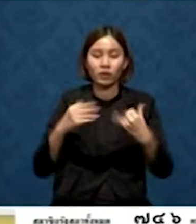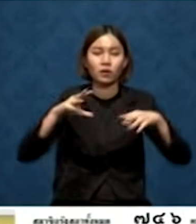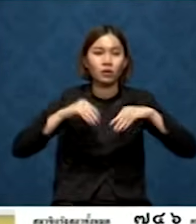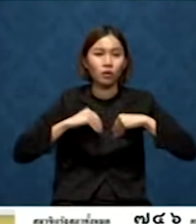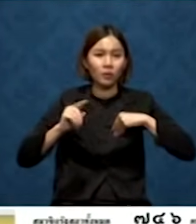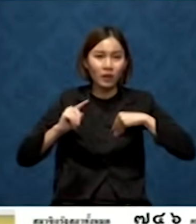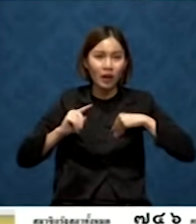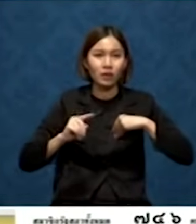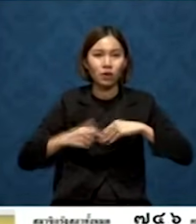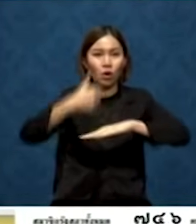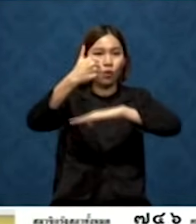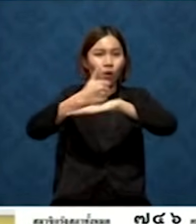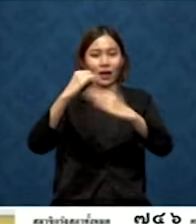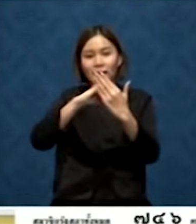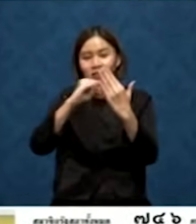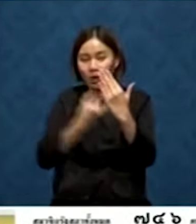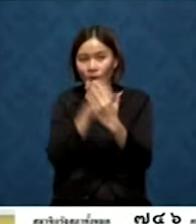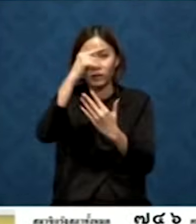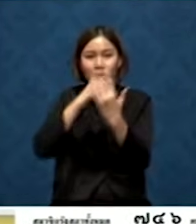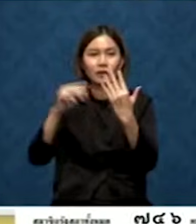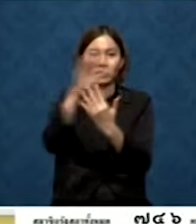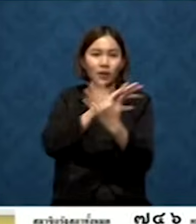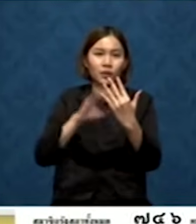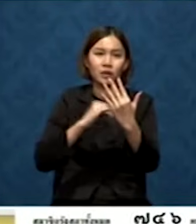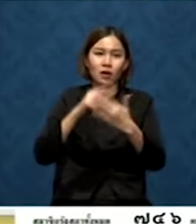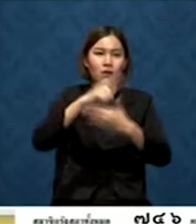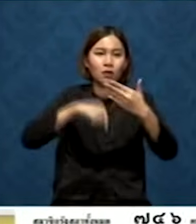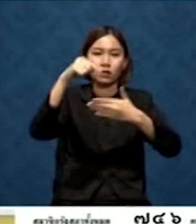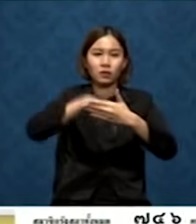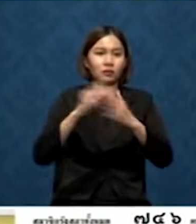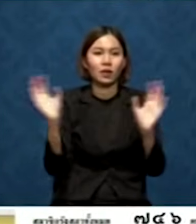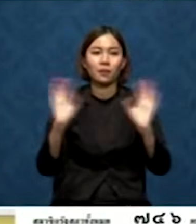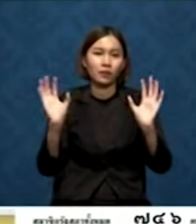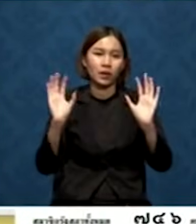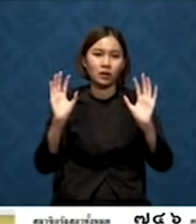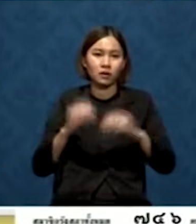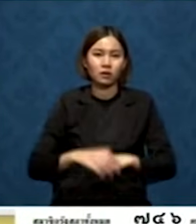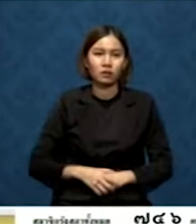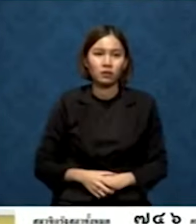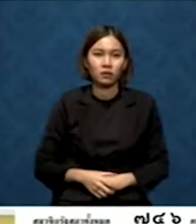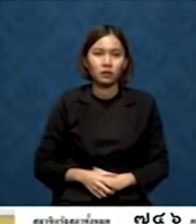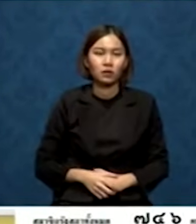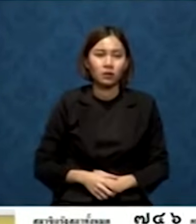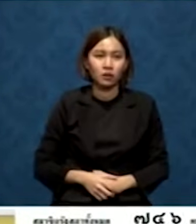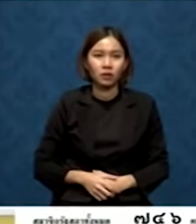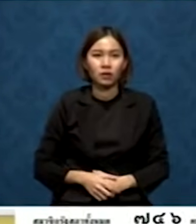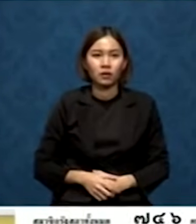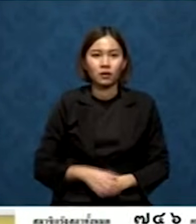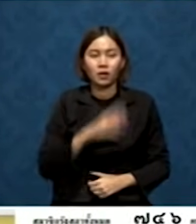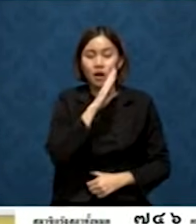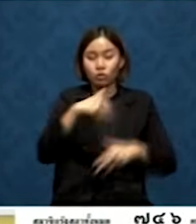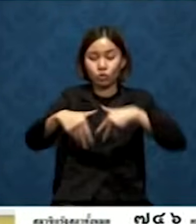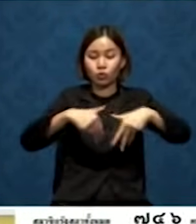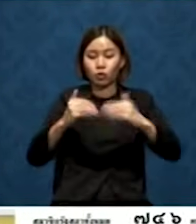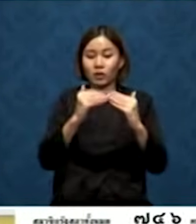เพราะผู้บริหารสูงสุดของแต่ละจังหวัดในประเทศไทยนั้นไม่ได้มาจากการเลือกตั้งของพี่น้องประชาชนเพราะถึงแม้ประชาชนจะมีสิทธิ์